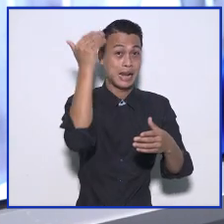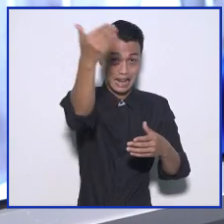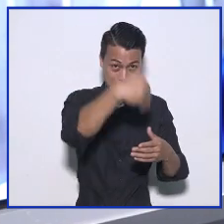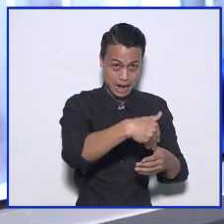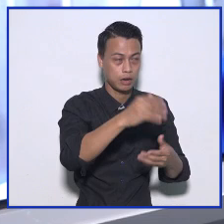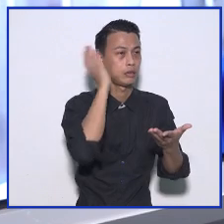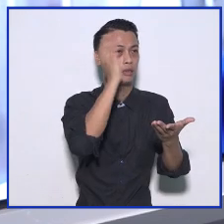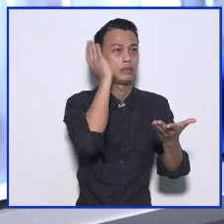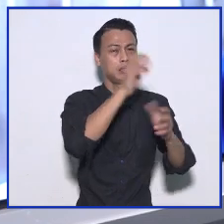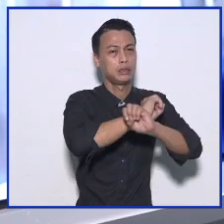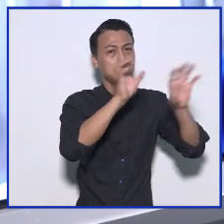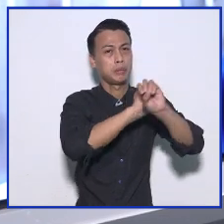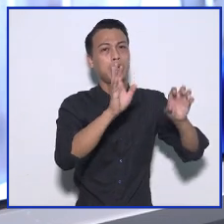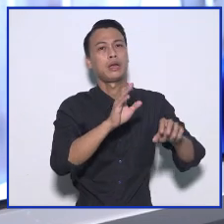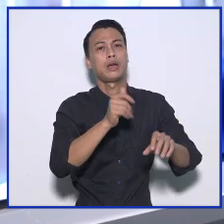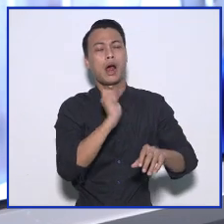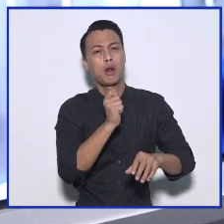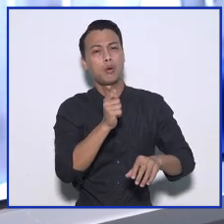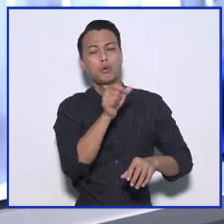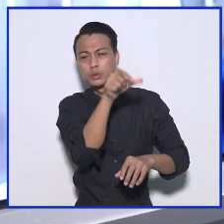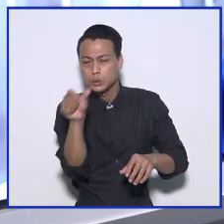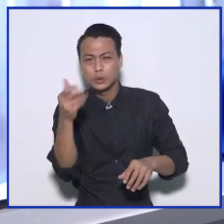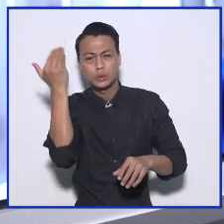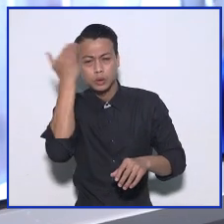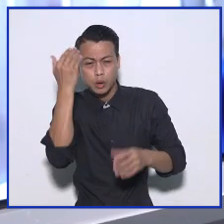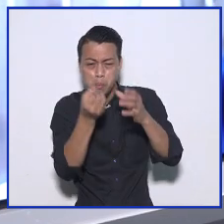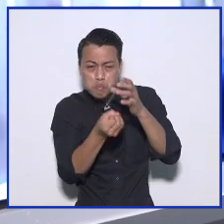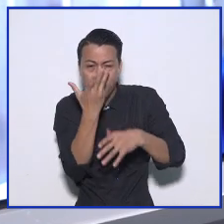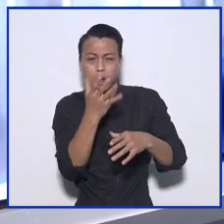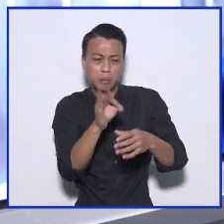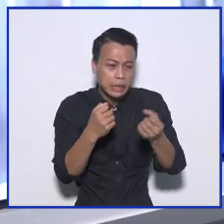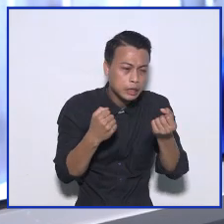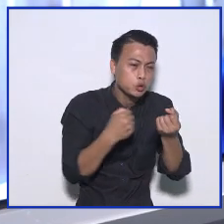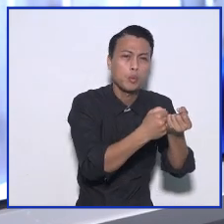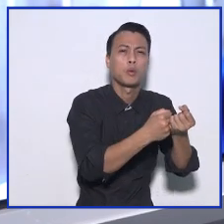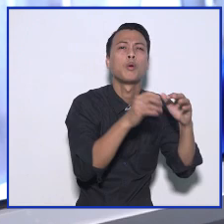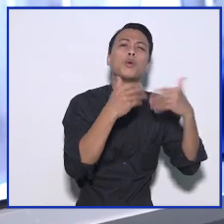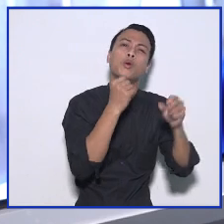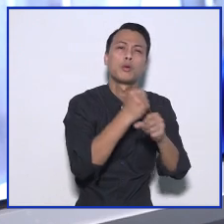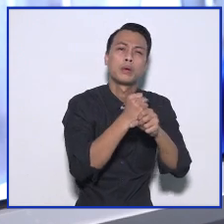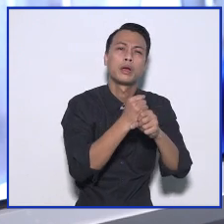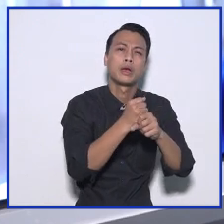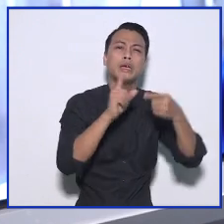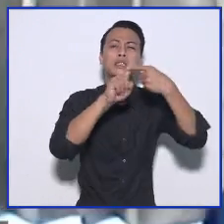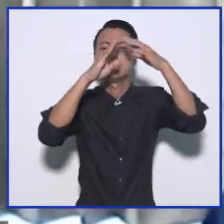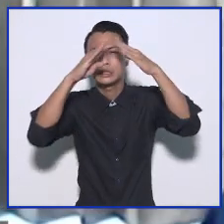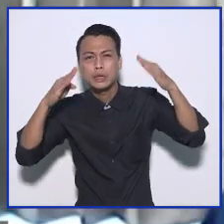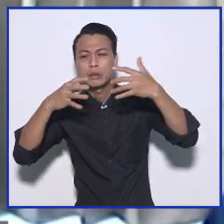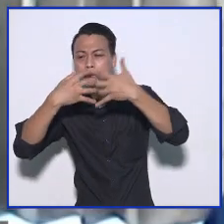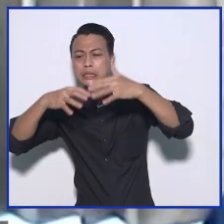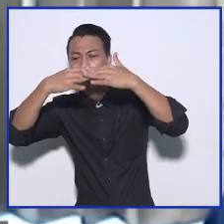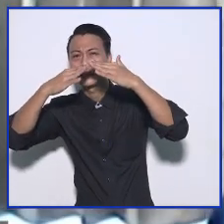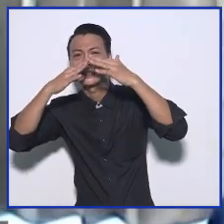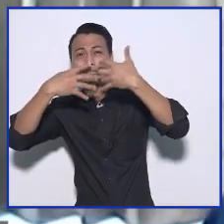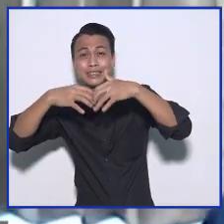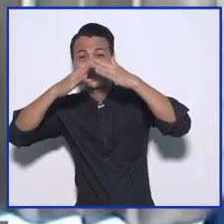တော်တို့တင်ပြပါတယ်ဒီလူမှုဘုံတွေအလုပ်သမားတွေနဲ့ပတ်သက်တဲ့ထိခိုက်ဒဏ်ရာမှုတွေကိုအလွယ်တကူဟိုကြီးစုဆောက်ရှောက်ပေးနိုင်မဲ့လူမှုဘုံတွေ